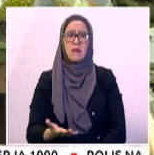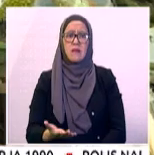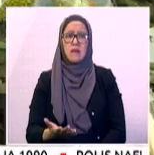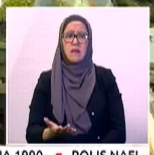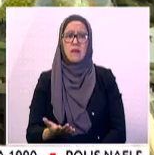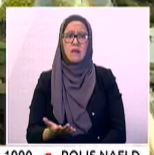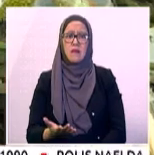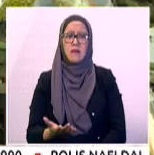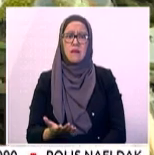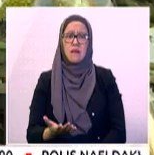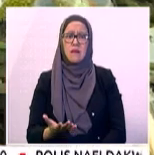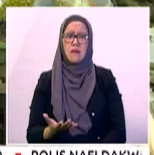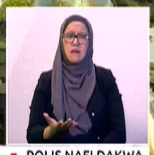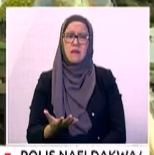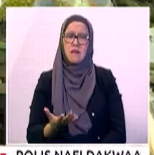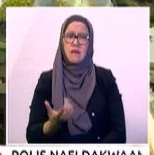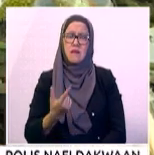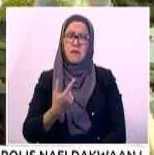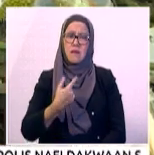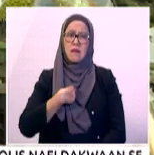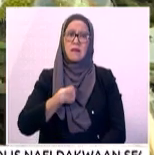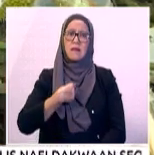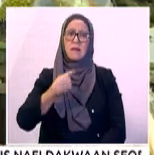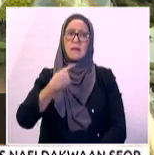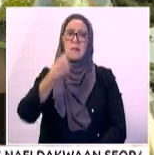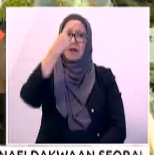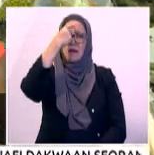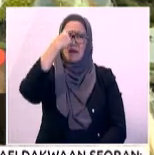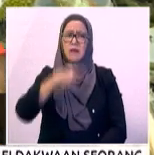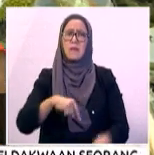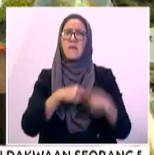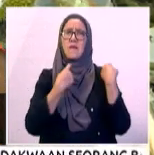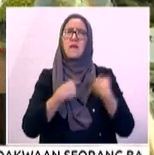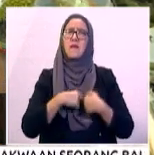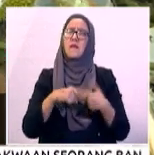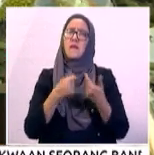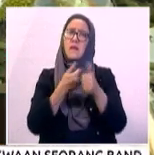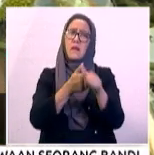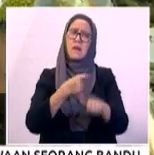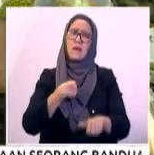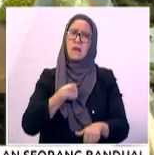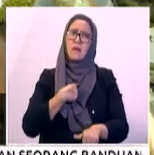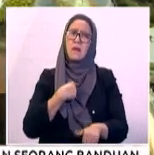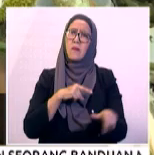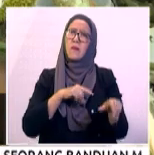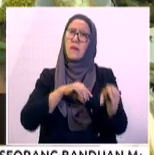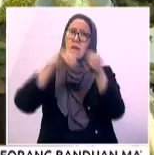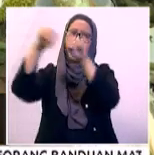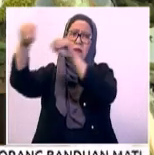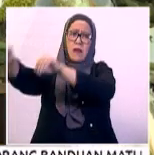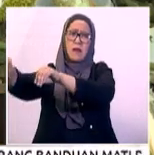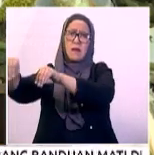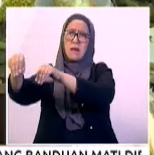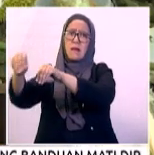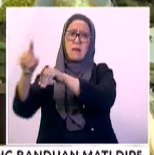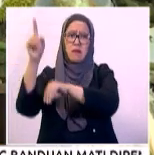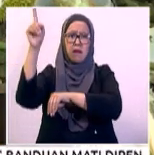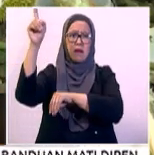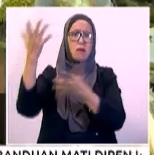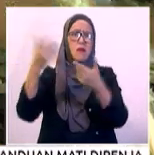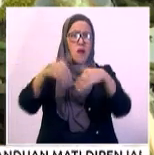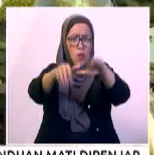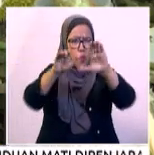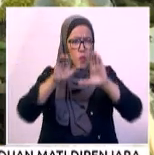Nak lepas saya punya hati. Nak pindah sana. Ingat tu tempat kubur tadi. Mana kubur